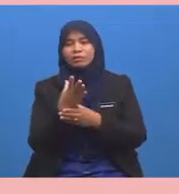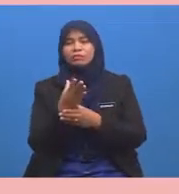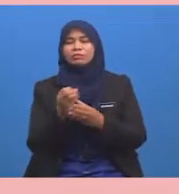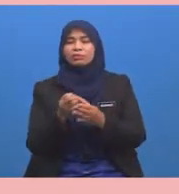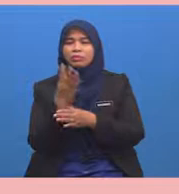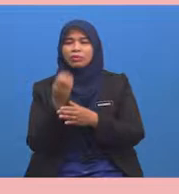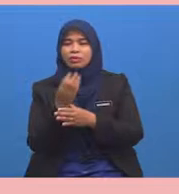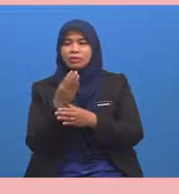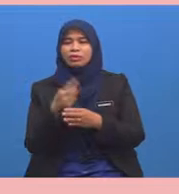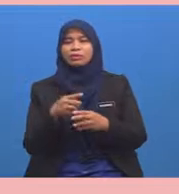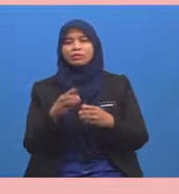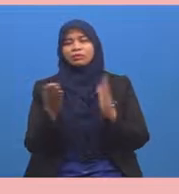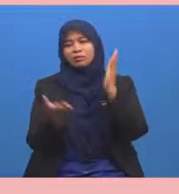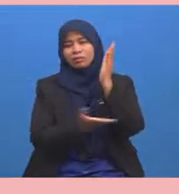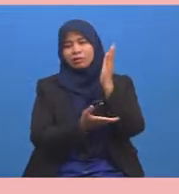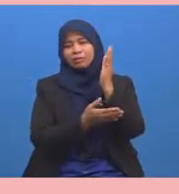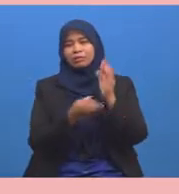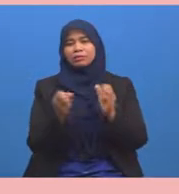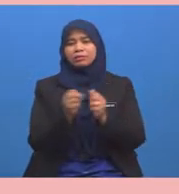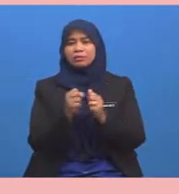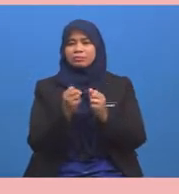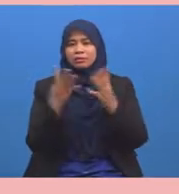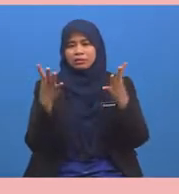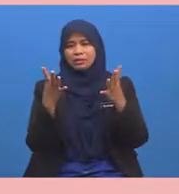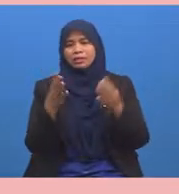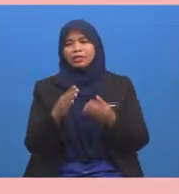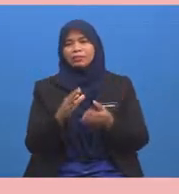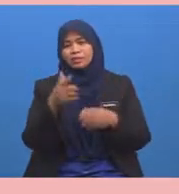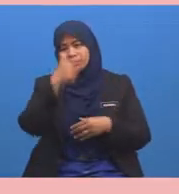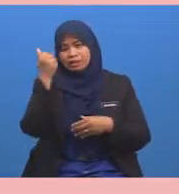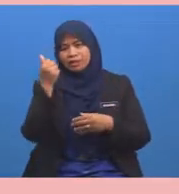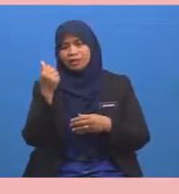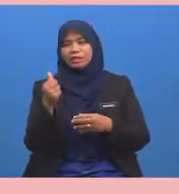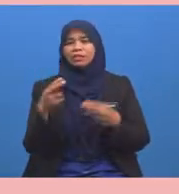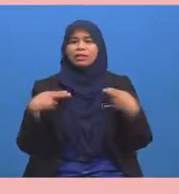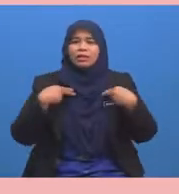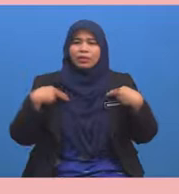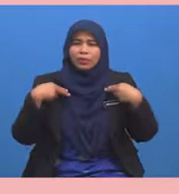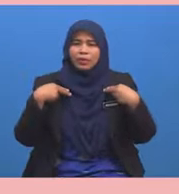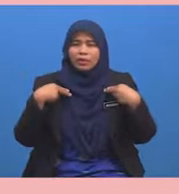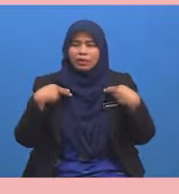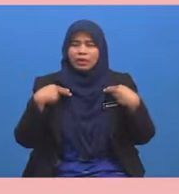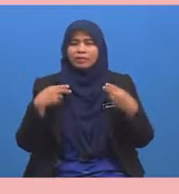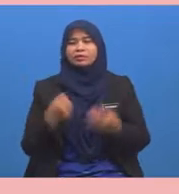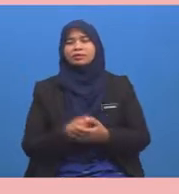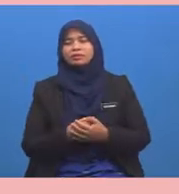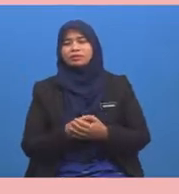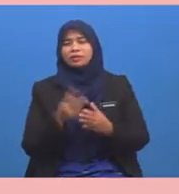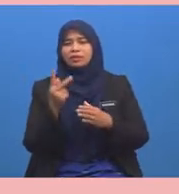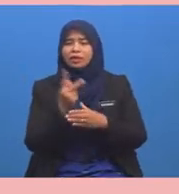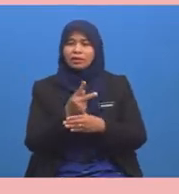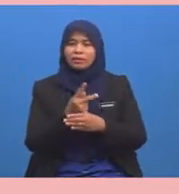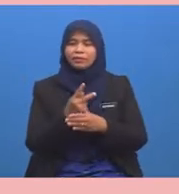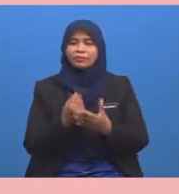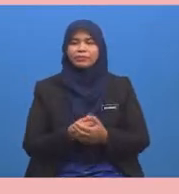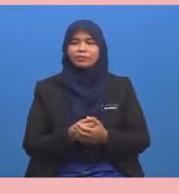rakus. Kesannya, habitat haiwan akan terjejas. Selain itu, rantaian makanan juga akan